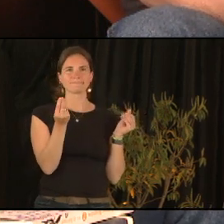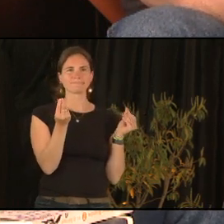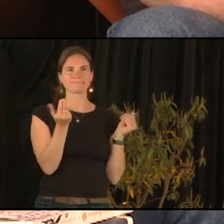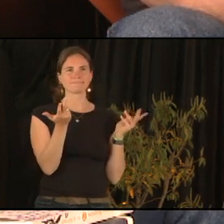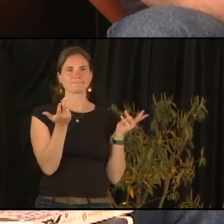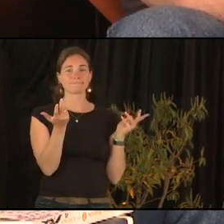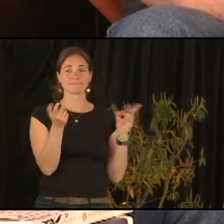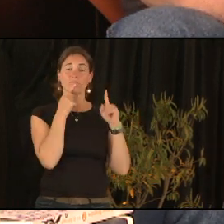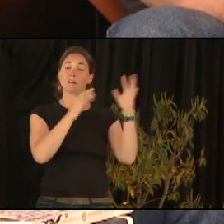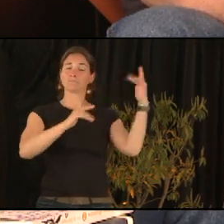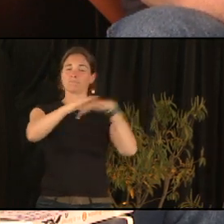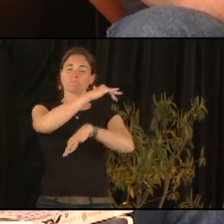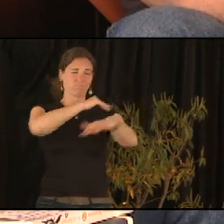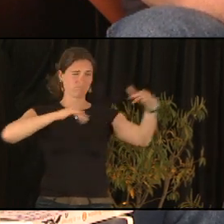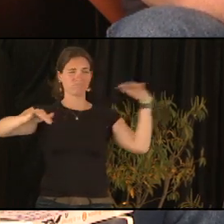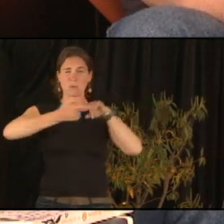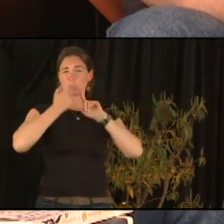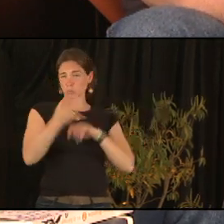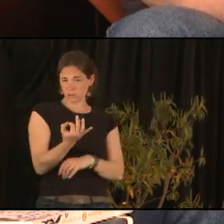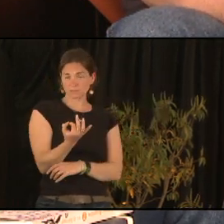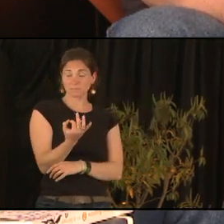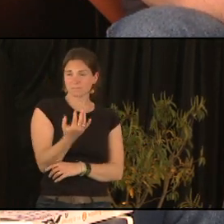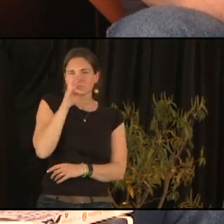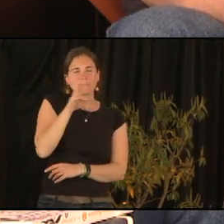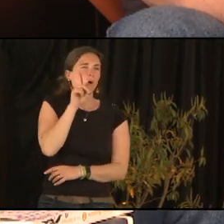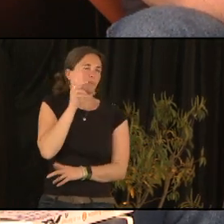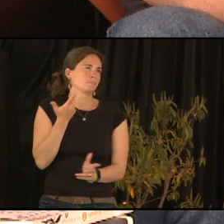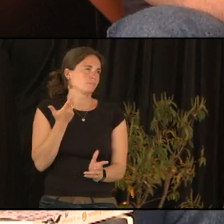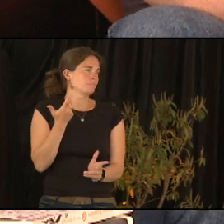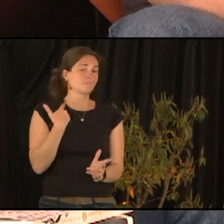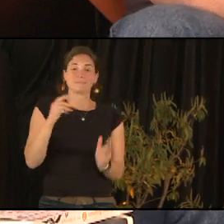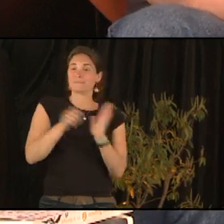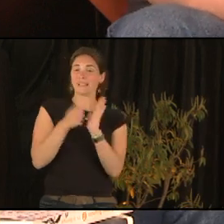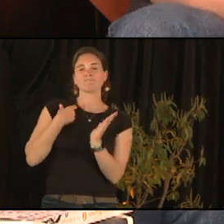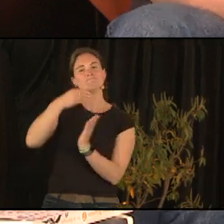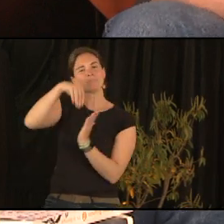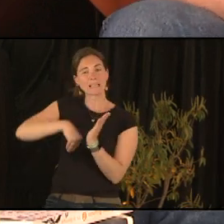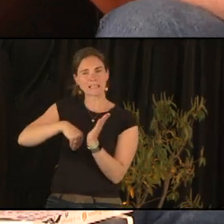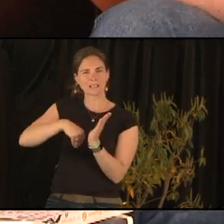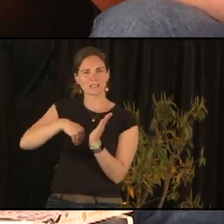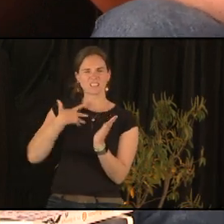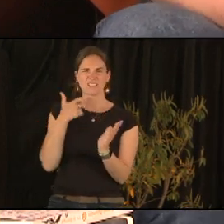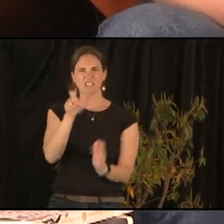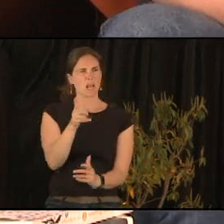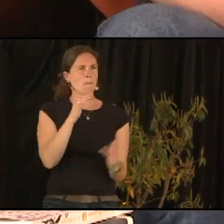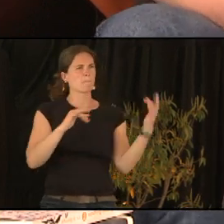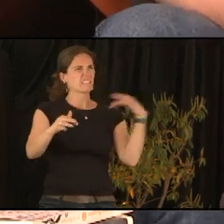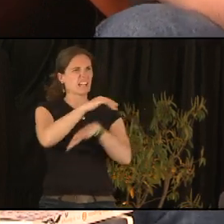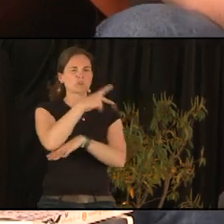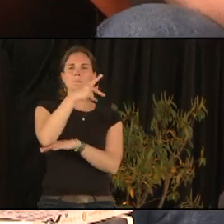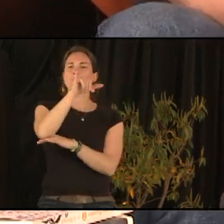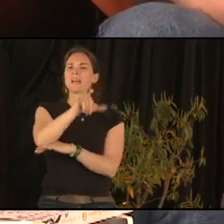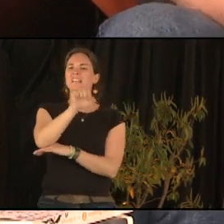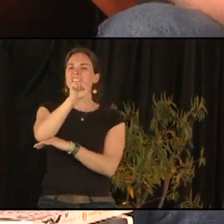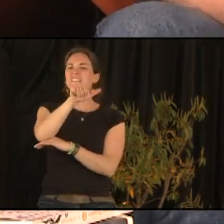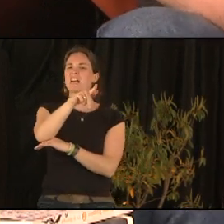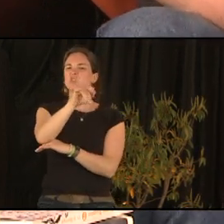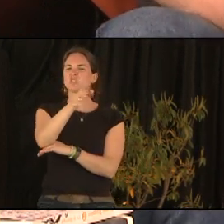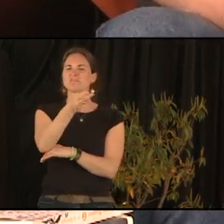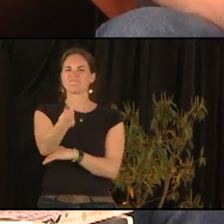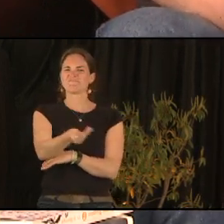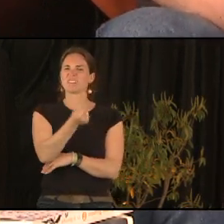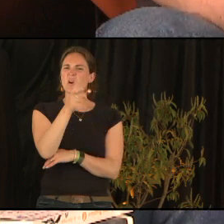le paysage est très important. D'ailleurs, alors, c'est marrant parce que moi, quand j'écrivais, j'avais un problème avec le mot paysage. Je me disais, en fait,